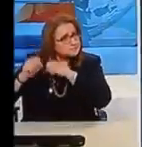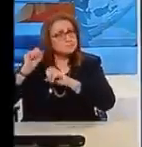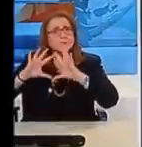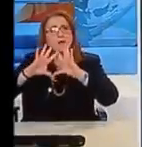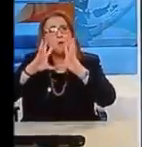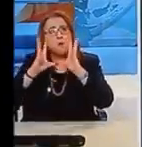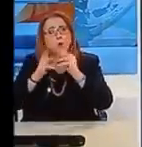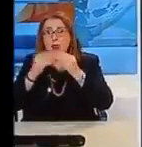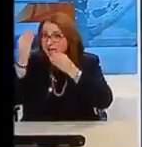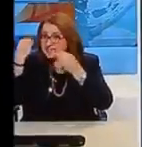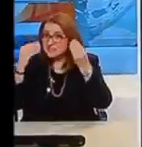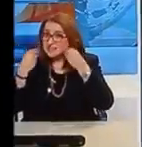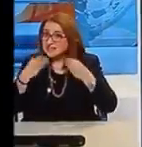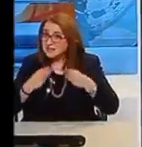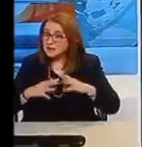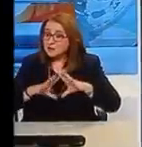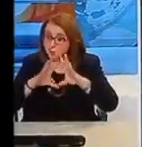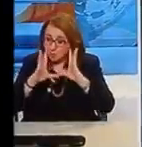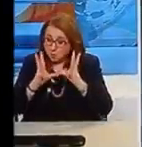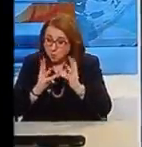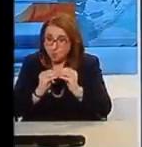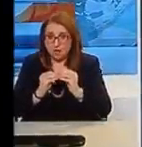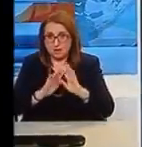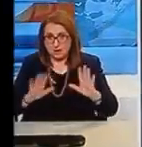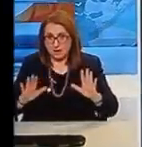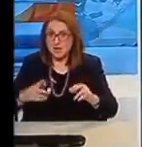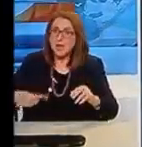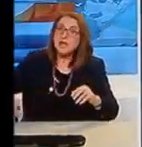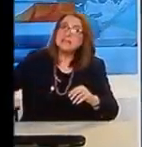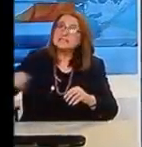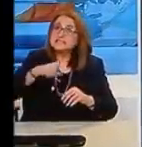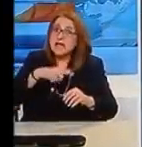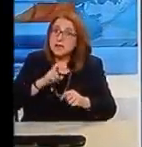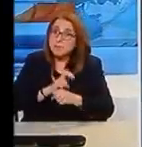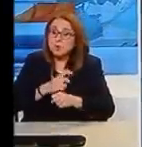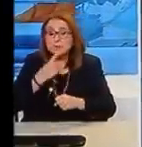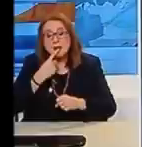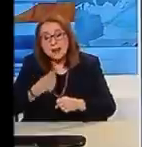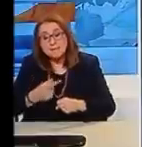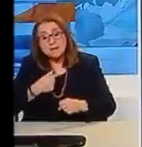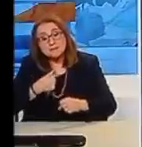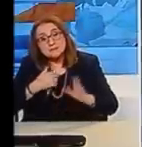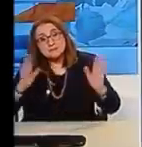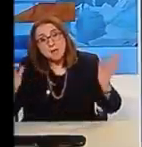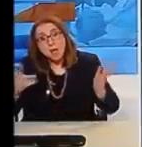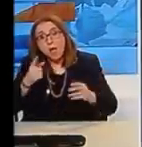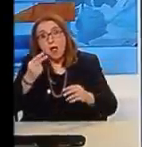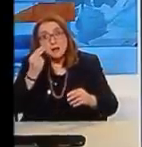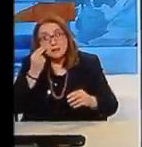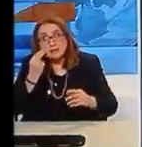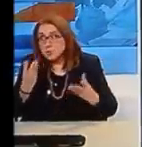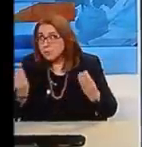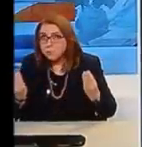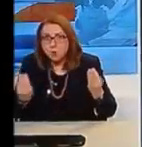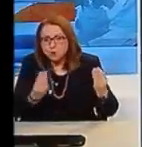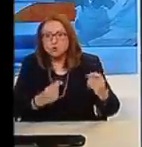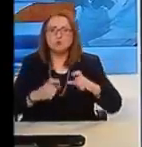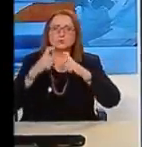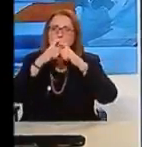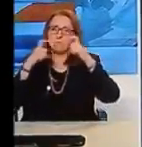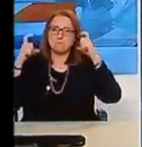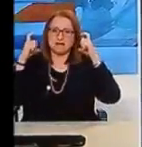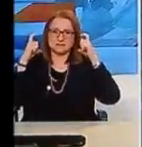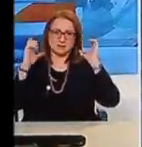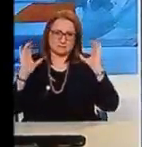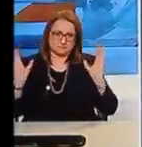Στους υπόλοιπους κλειστούς χώρους δίνεται ισχυρή σύσταση για χρήση μάσκας ή καλύματος προσώπου, εφόσον είναι εφικτό. Κάποιες